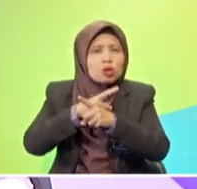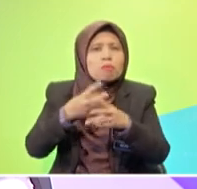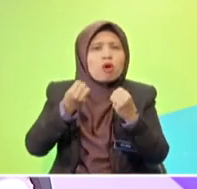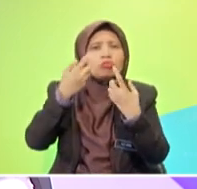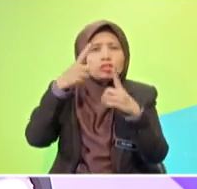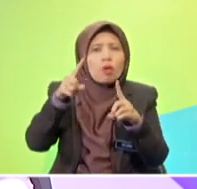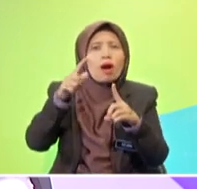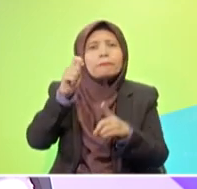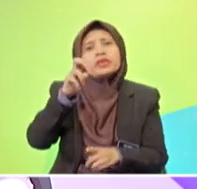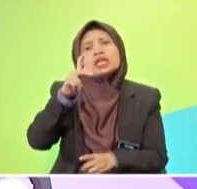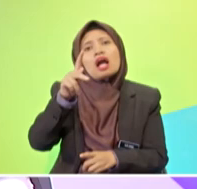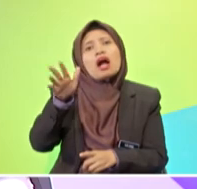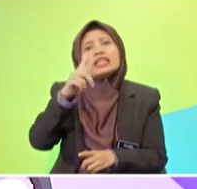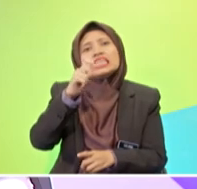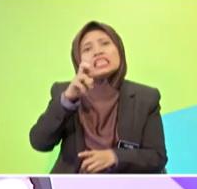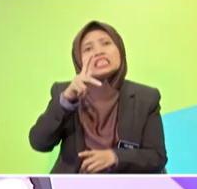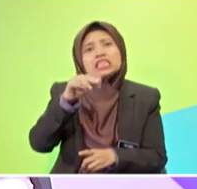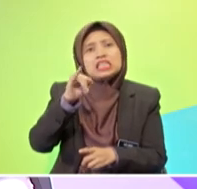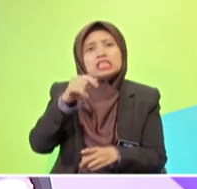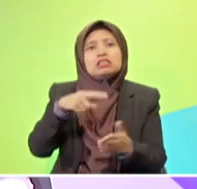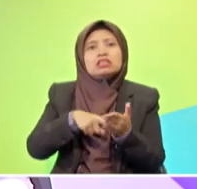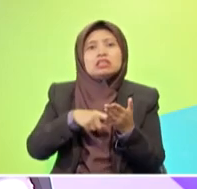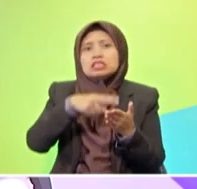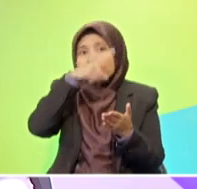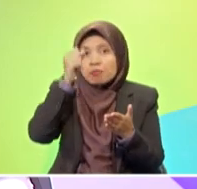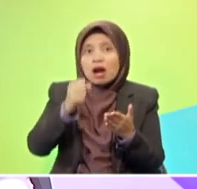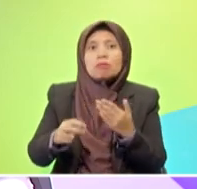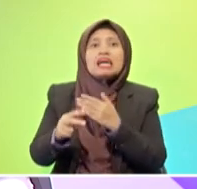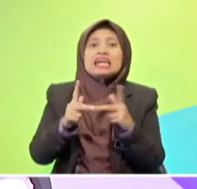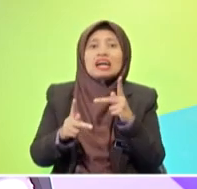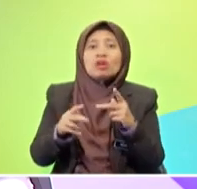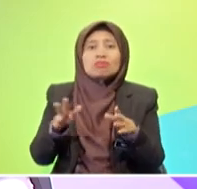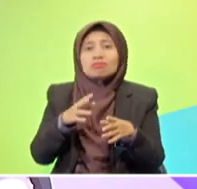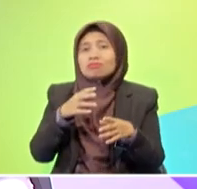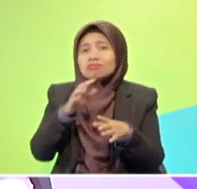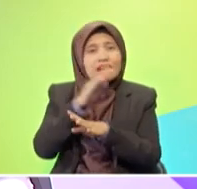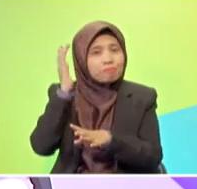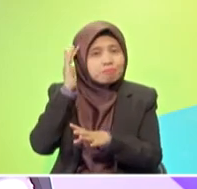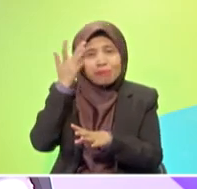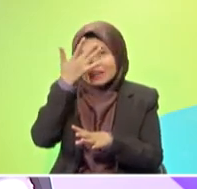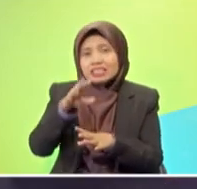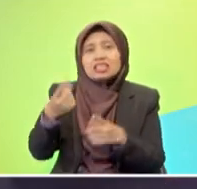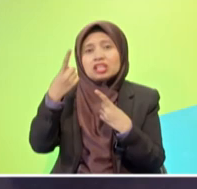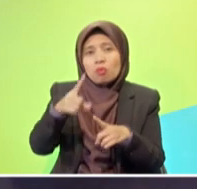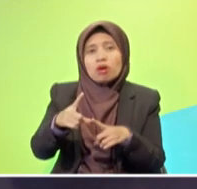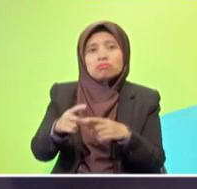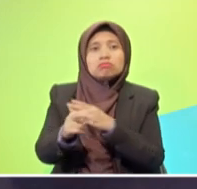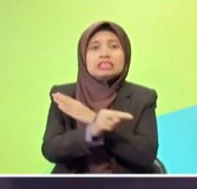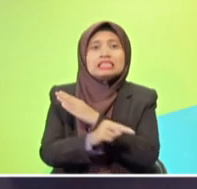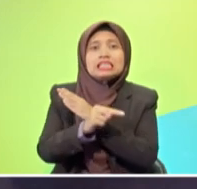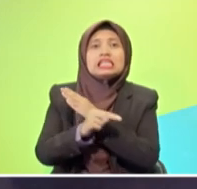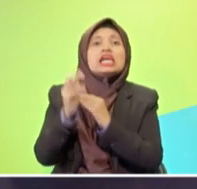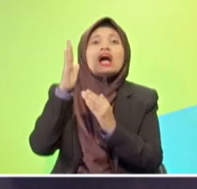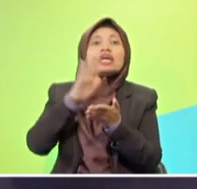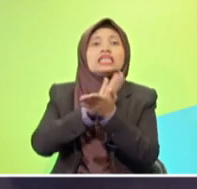karena jika dia tidak dapat menjawab negeri ini akan diberi kepada pihak juragan kalau juragan tak dapat jawab